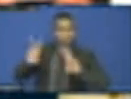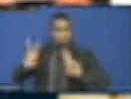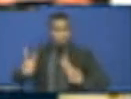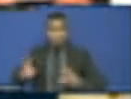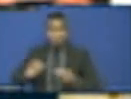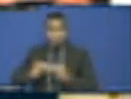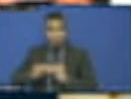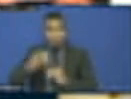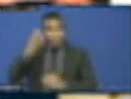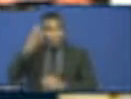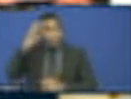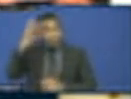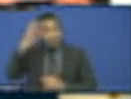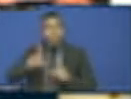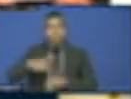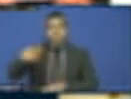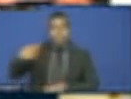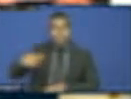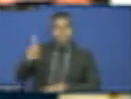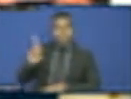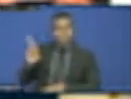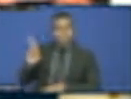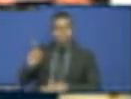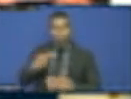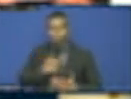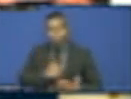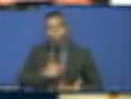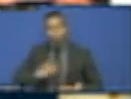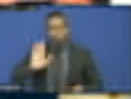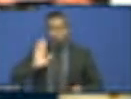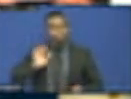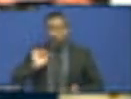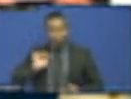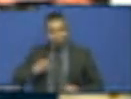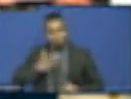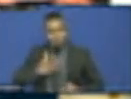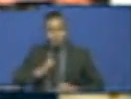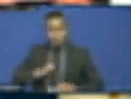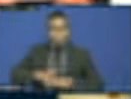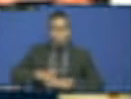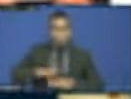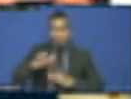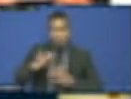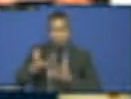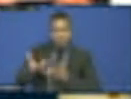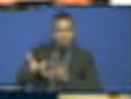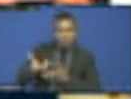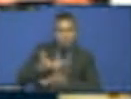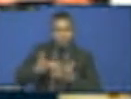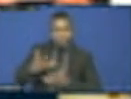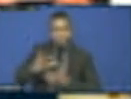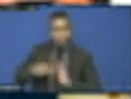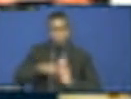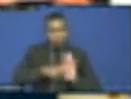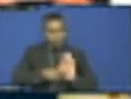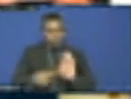Le président s'est engagé à vraiment réaliser des points d'eau pour qu'il connaît vraiment la relation entre les différents